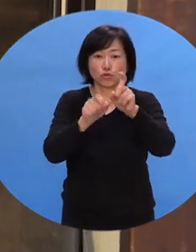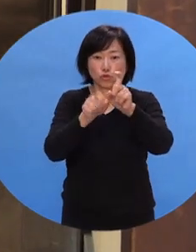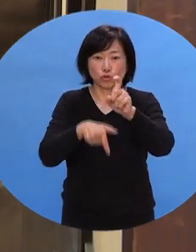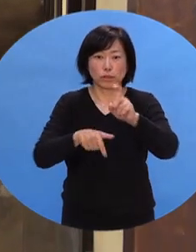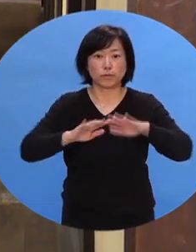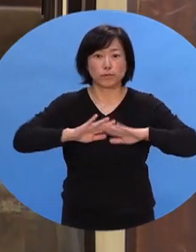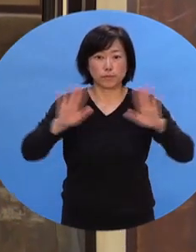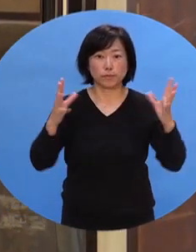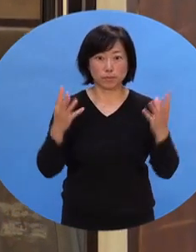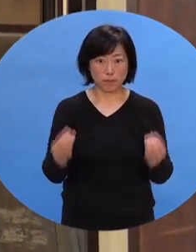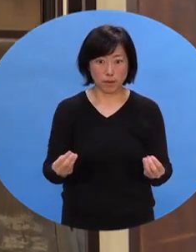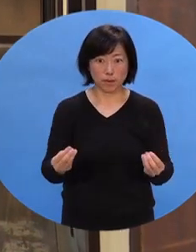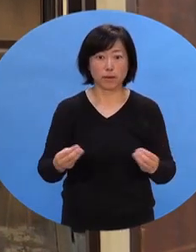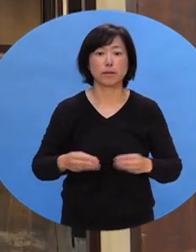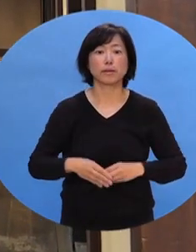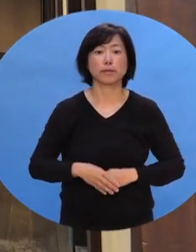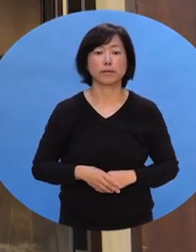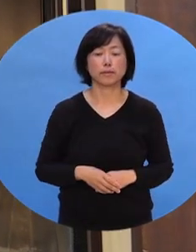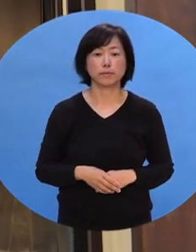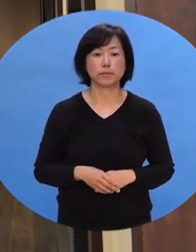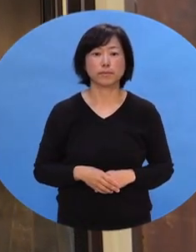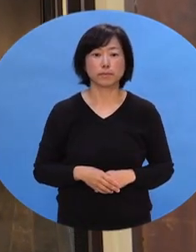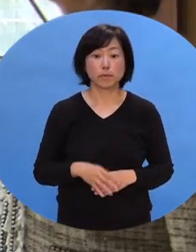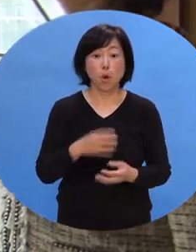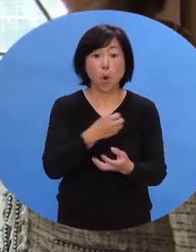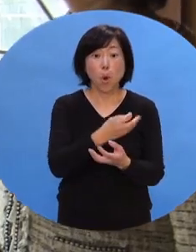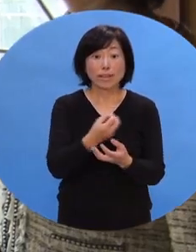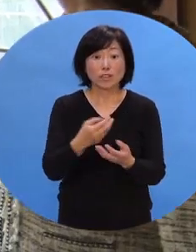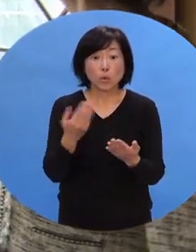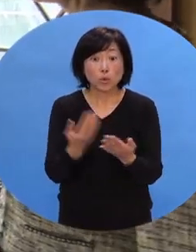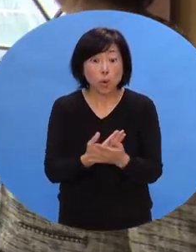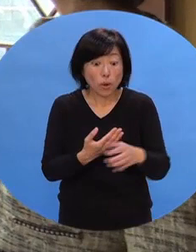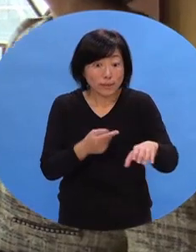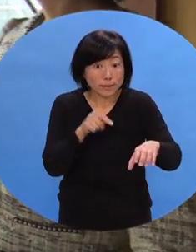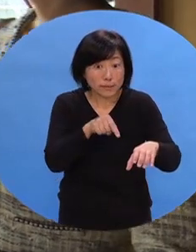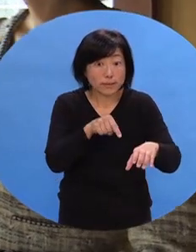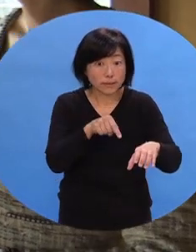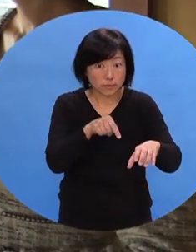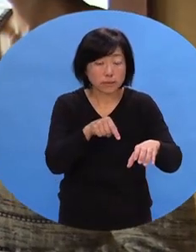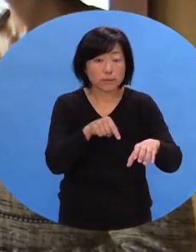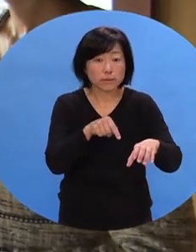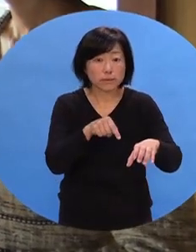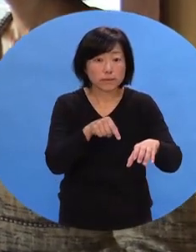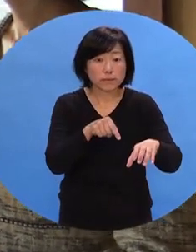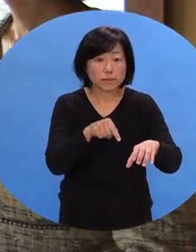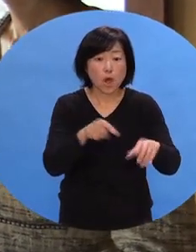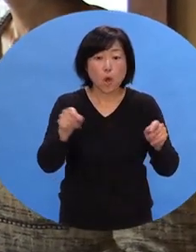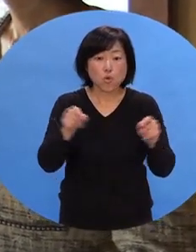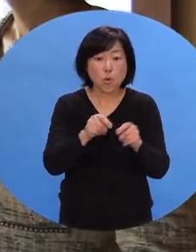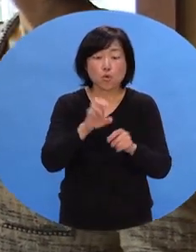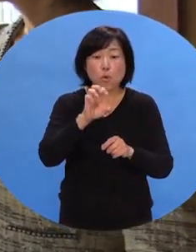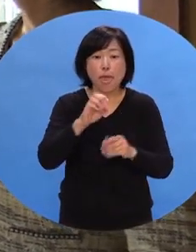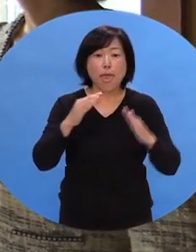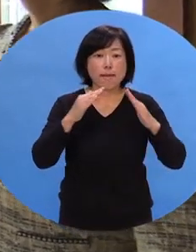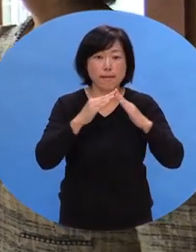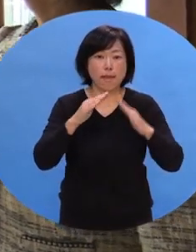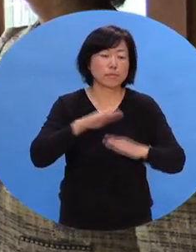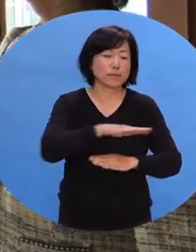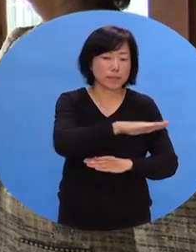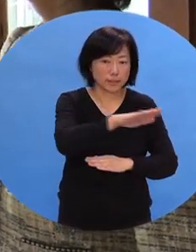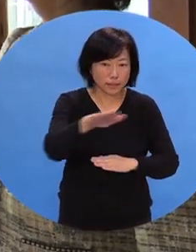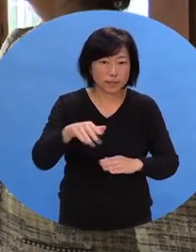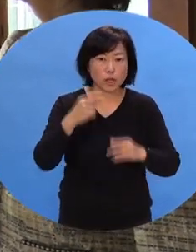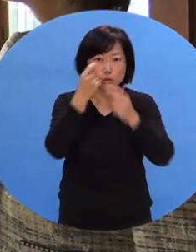10月に始動したのです。 文庫本敵外荘に残っているのは、近衛家の皆さん